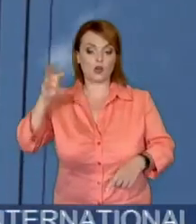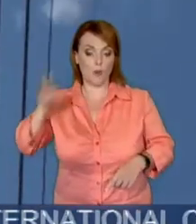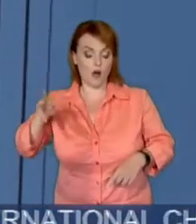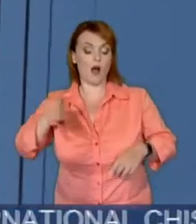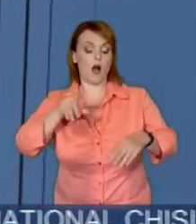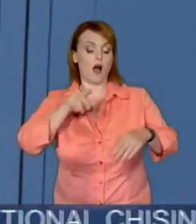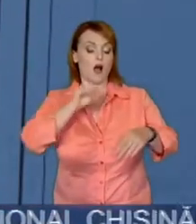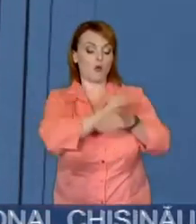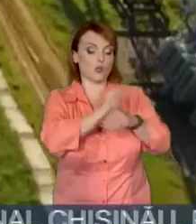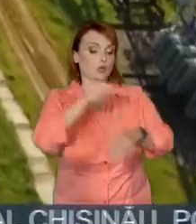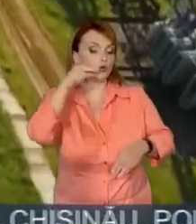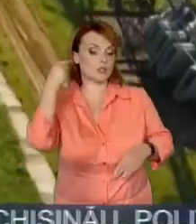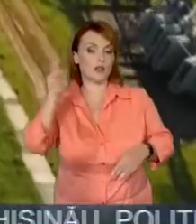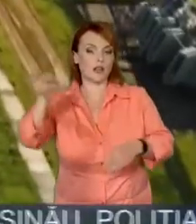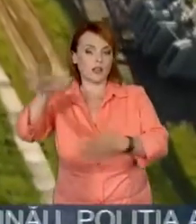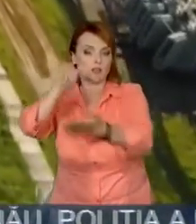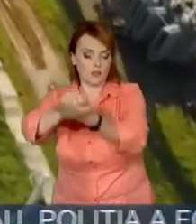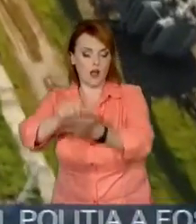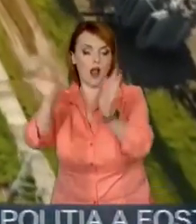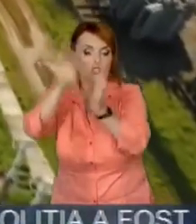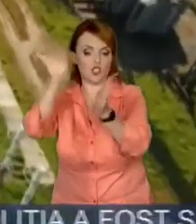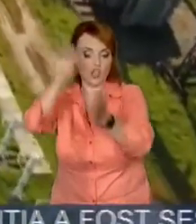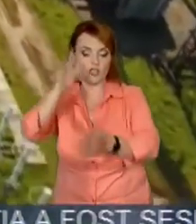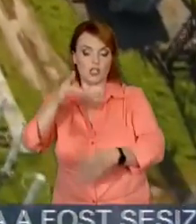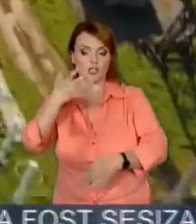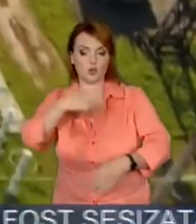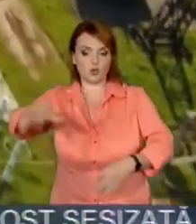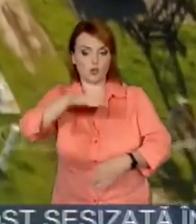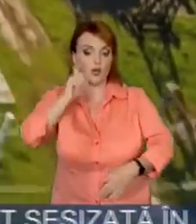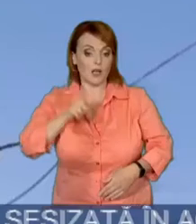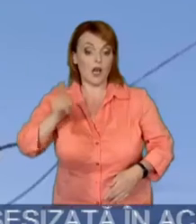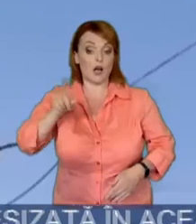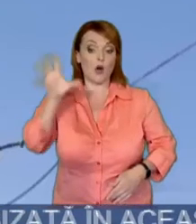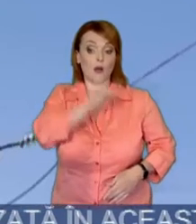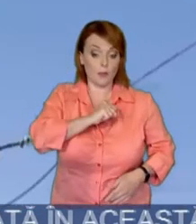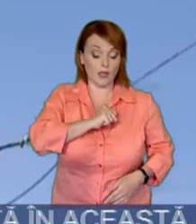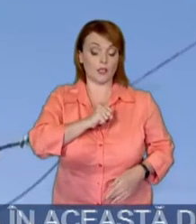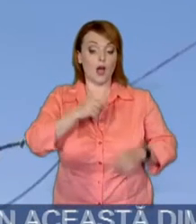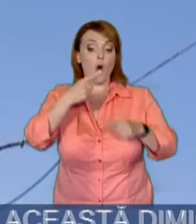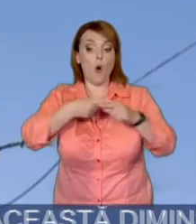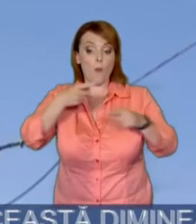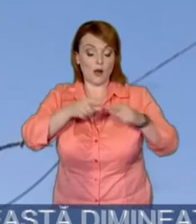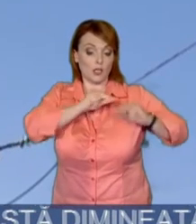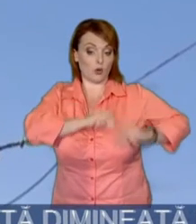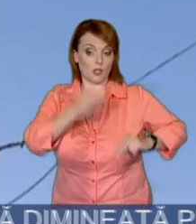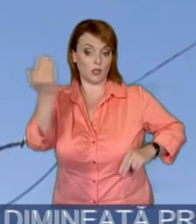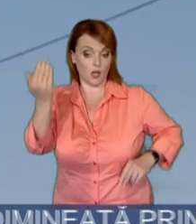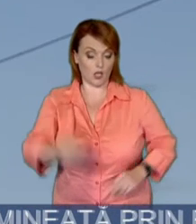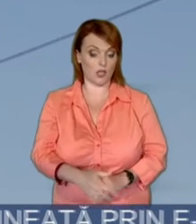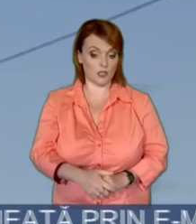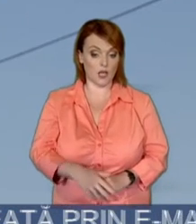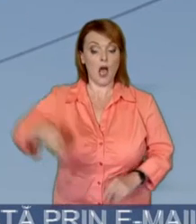ruse care ocupă centrala nucleară Zaporojie din sud-estul Ucrainei că i-au răpit și maltratat o parte dintre angajați.